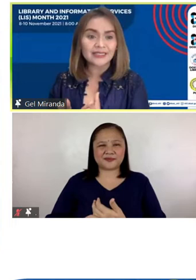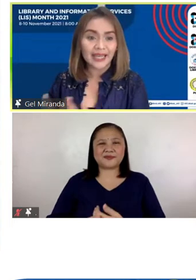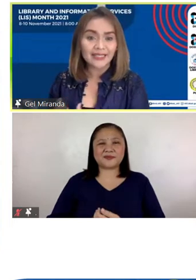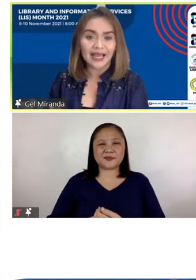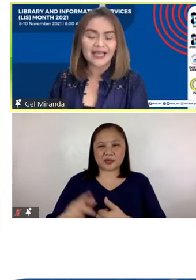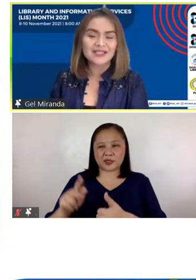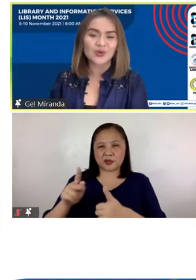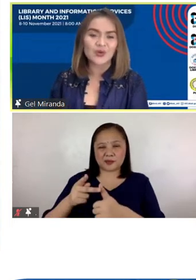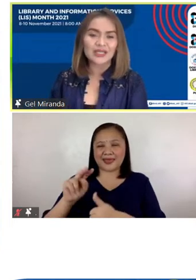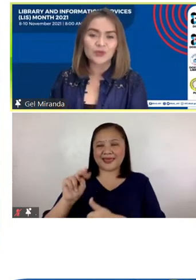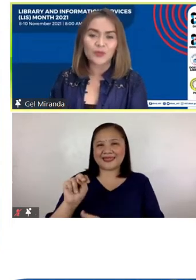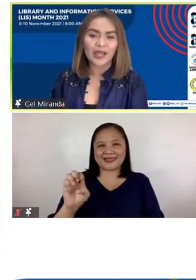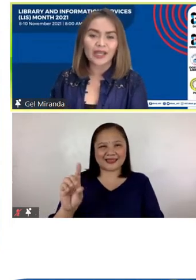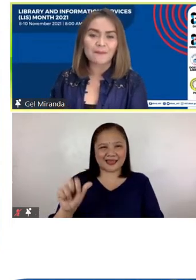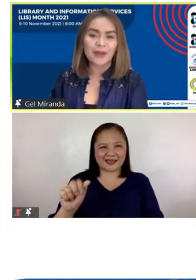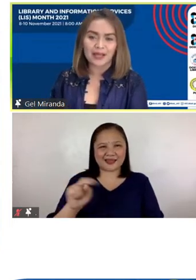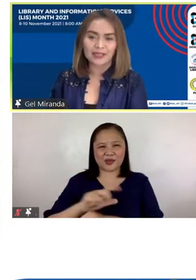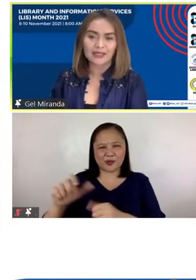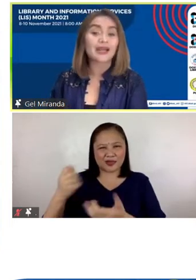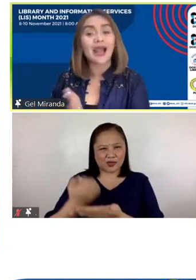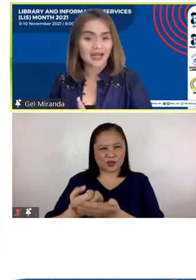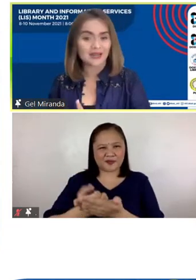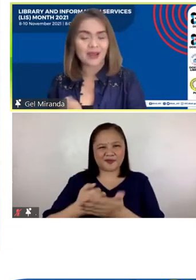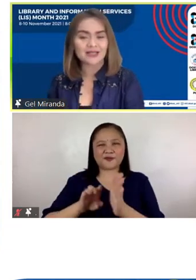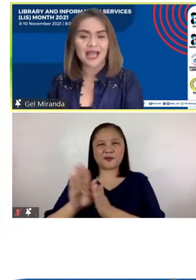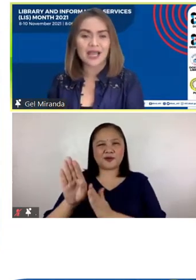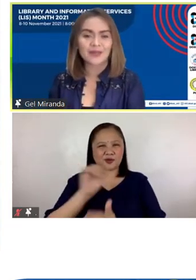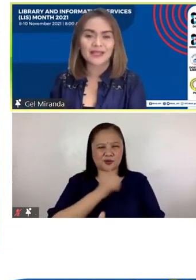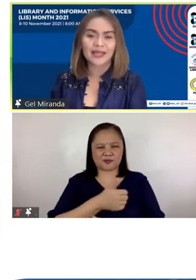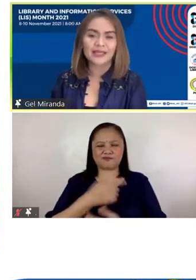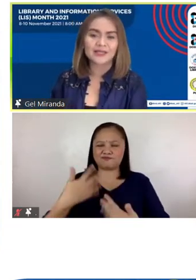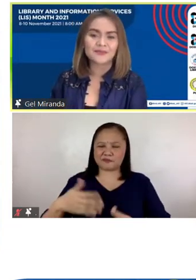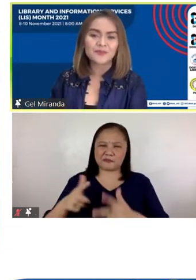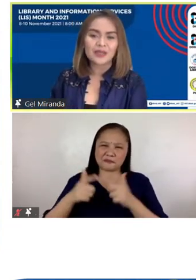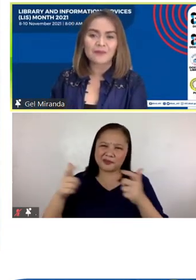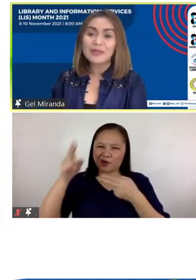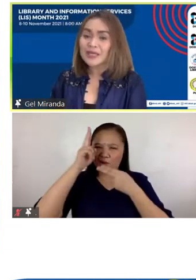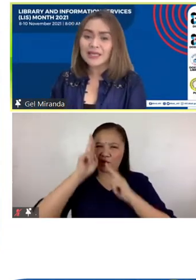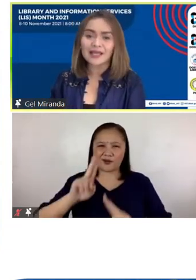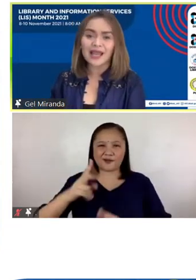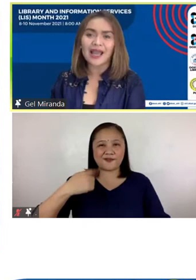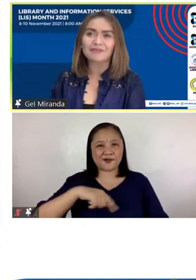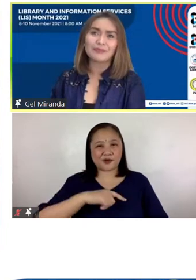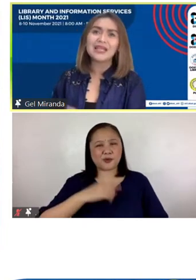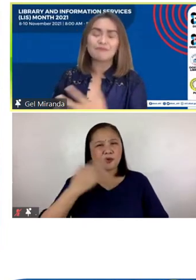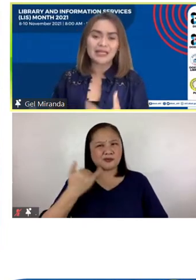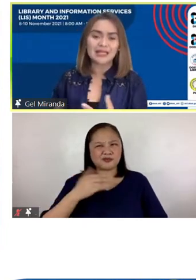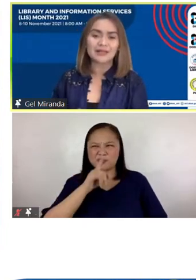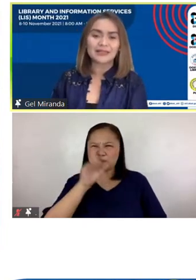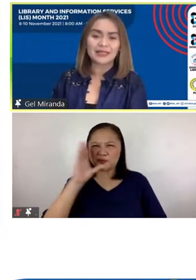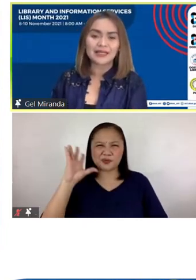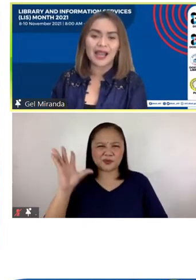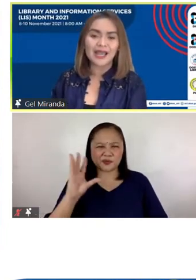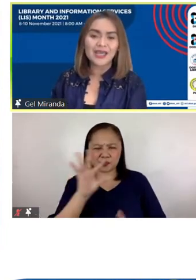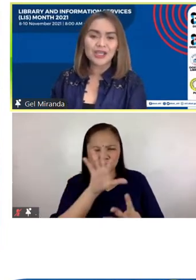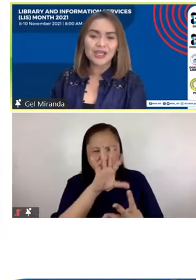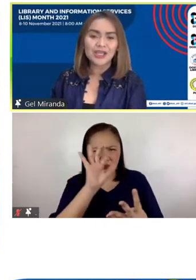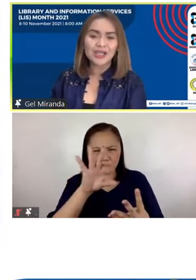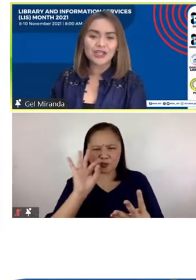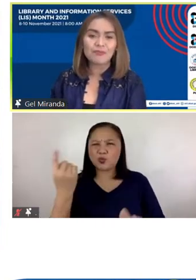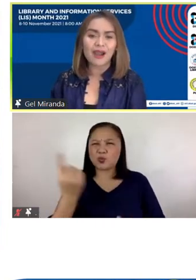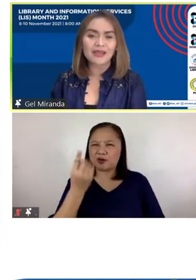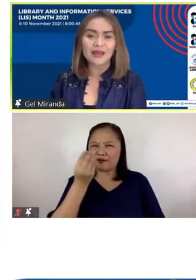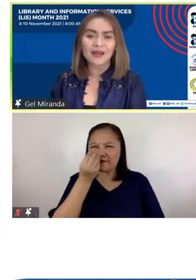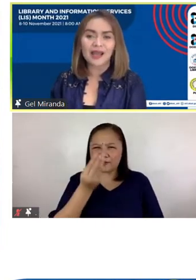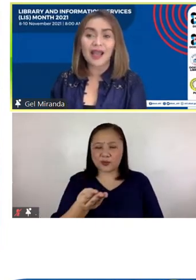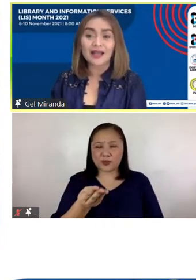Priority ng NEDA. So ito po ay napakalaking karangalan para sa amin dahil bibihira at piling-pili lang naman talaga